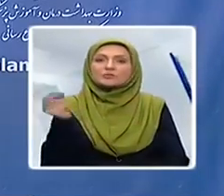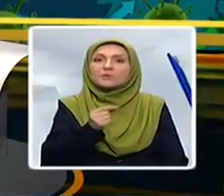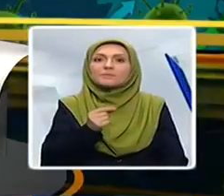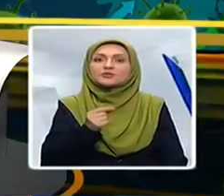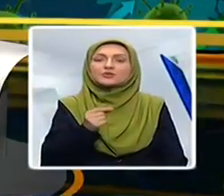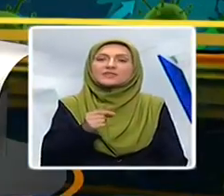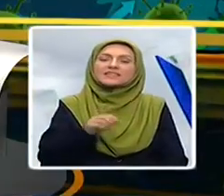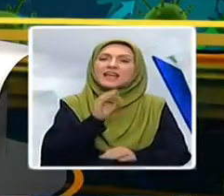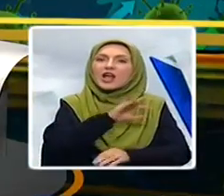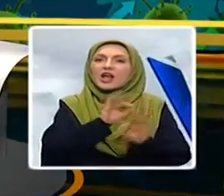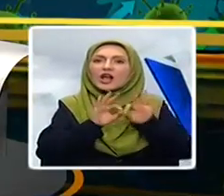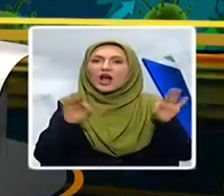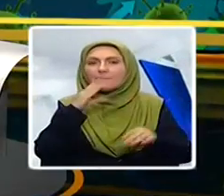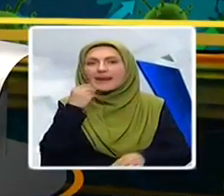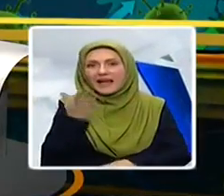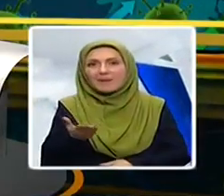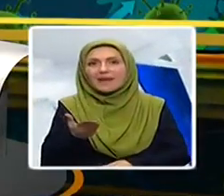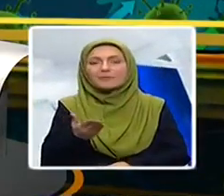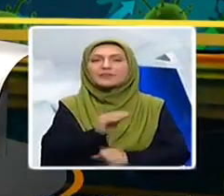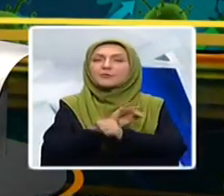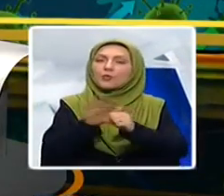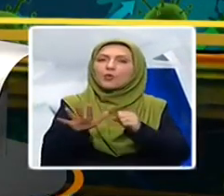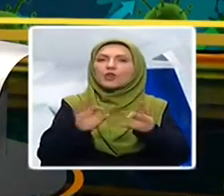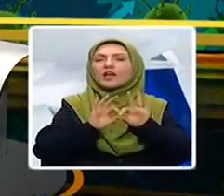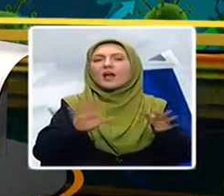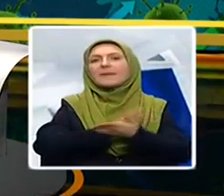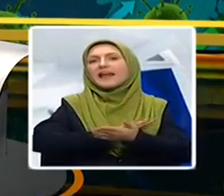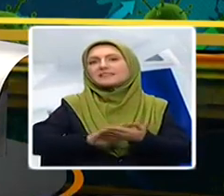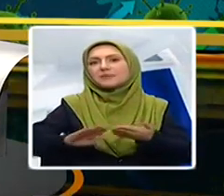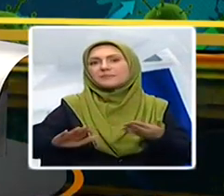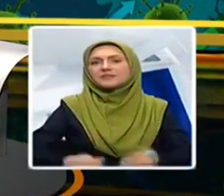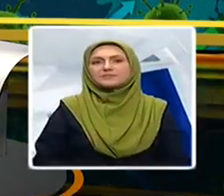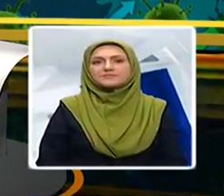از مهار و کنترل حداقل نسبی بیماری در کشور صحبت کنیم.